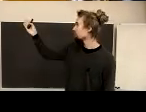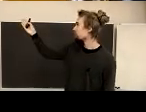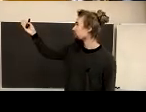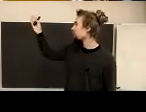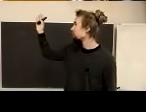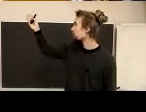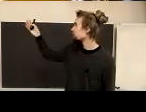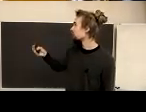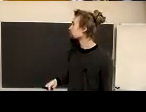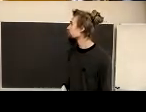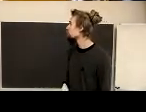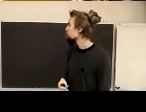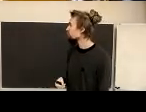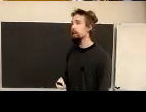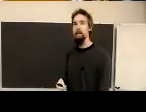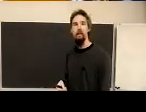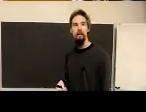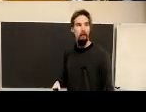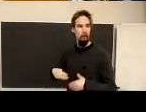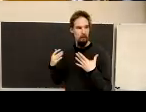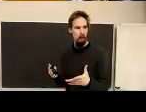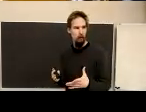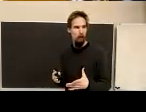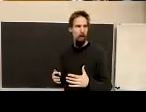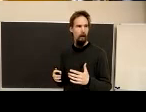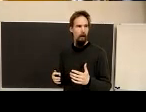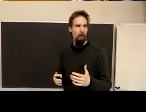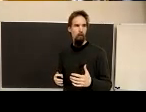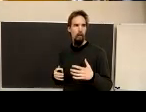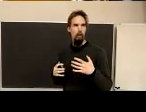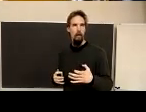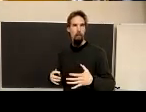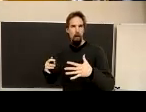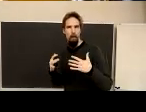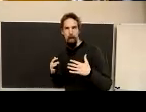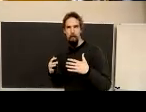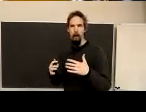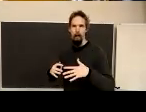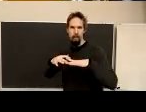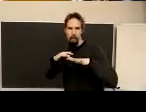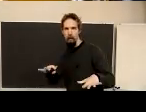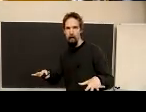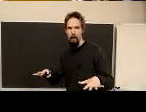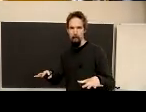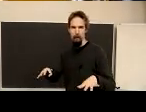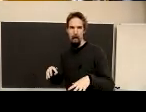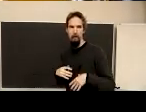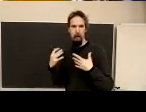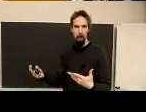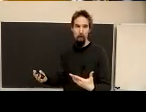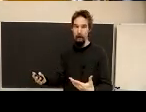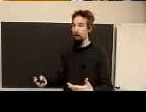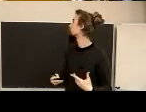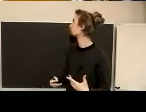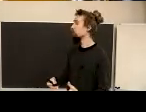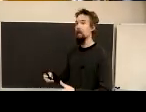Ja sitten voidaan ajatella, että on vielä tämmöisiä kosmosentrisiä tiloja, missä me jotenkin suuntaudutaan jopa yli kaikista tavallaan ihmisten maailman